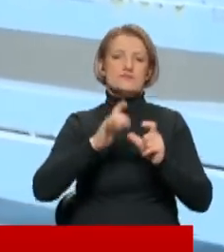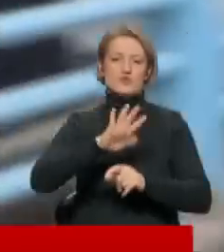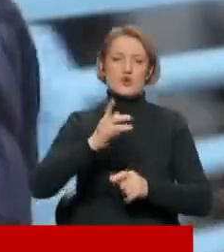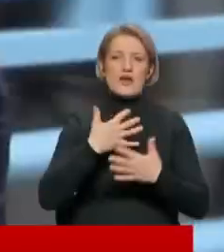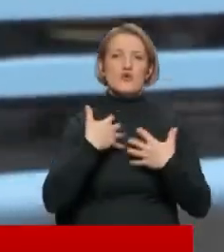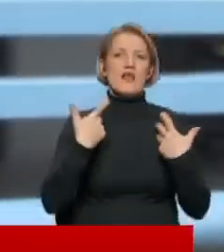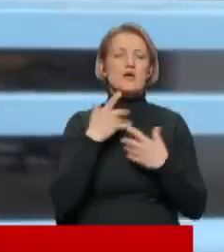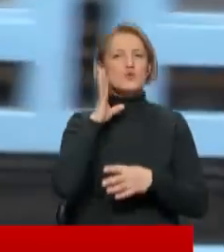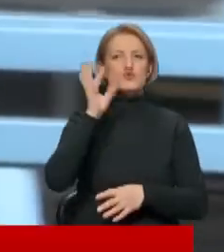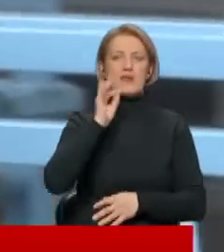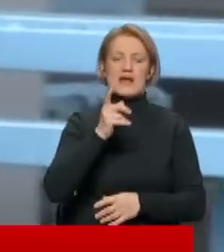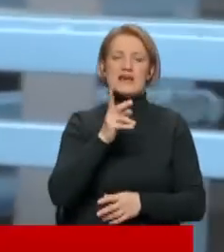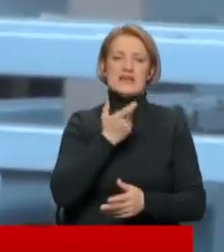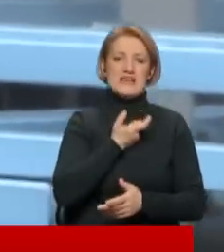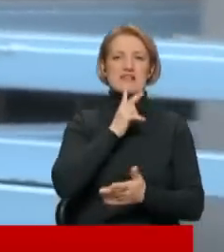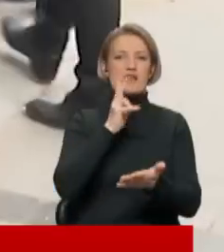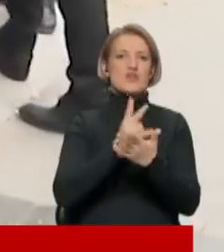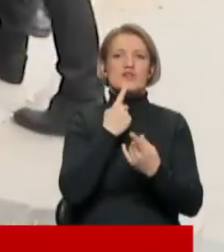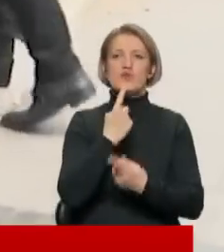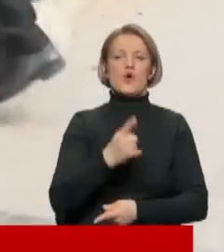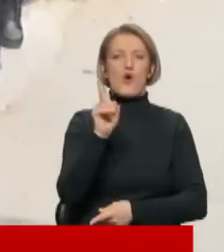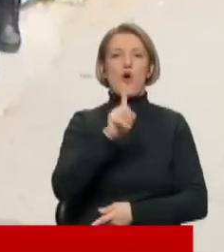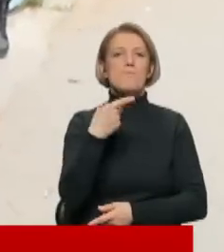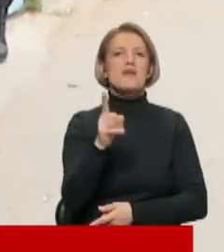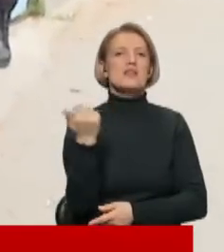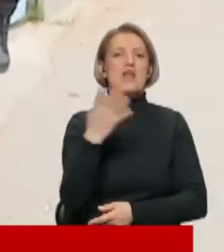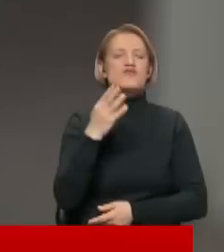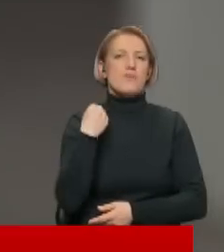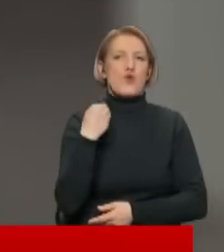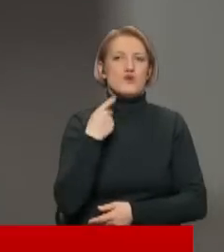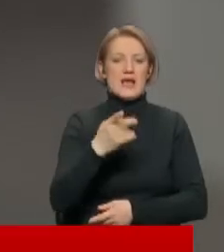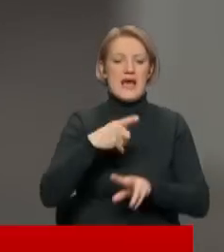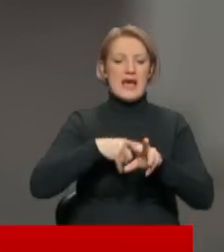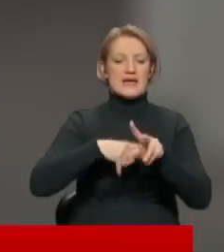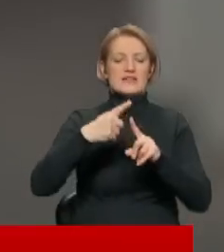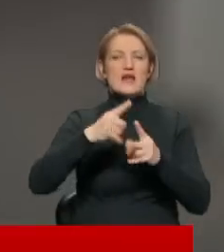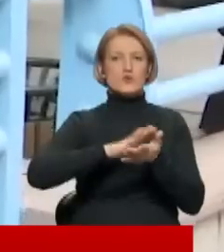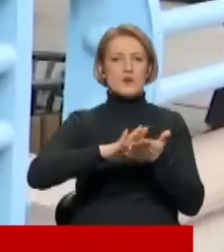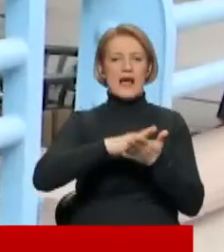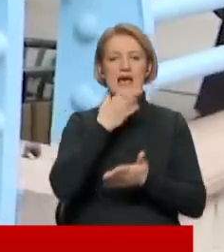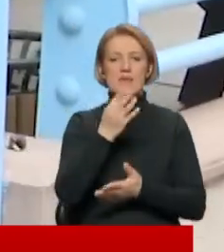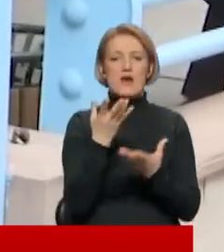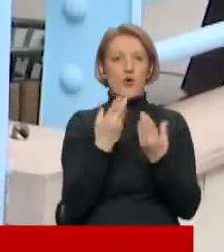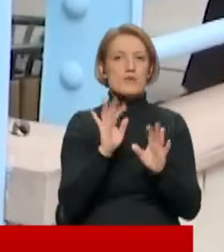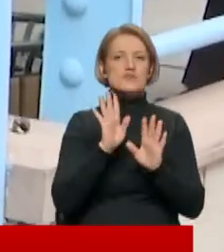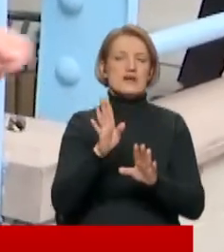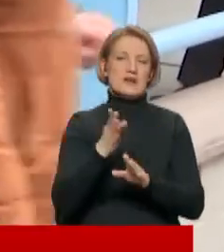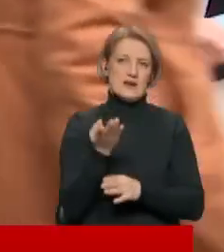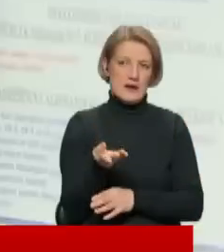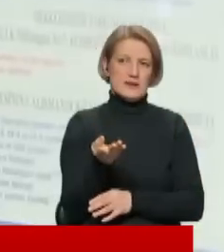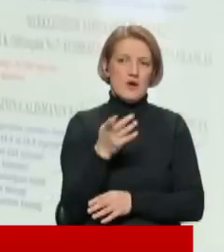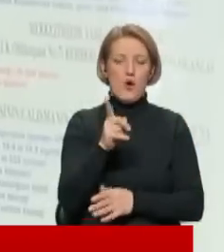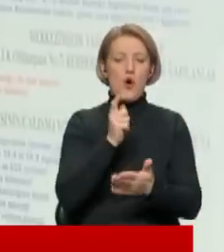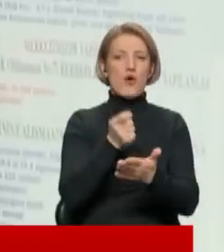yasa ne diyor O yasaya dayanarak eyt'liler o binlerce lira borçlanıyor EYT düzenlemesi ile emekli olamayacakları netleşirse